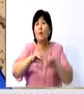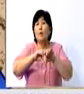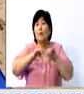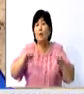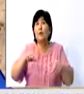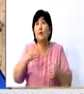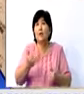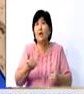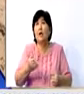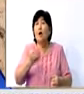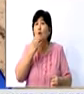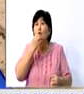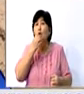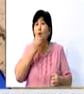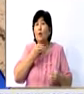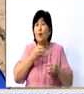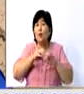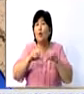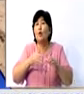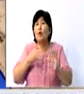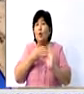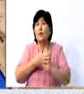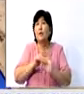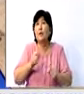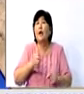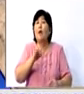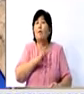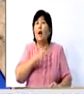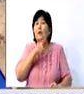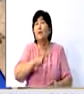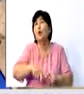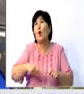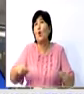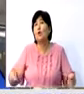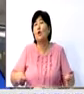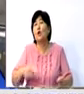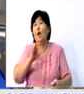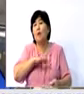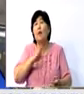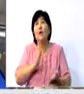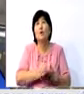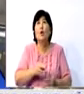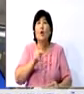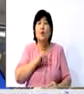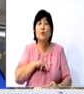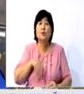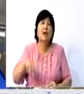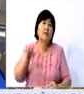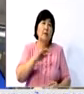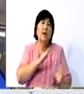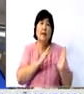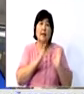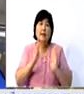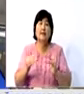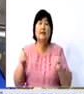көбігі жылу құбырларының шығынын азайтып, пайдалану мерзімін ұзартуға ықпалы зор. Жұмыстардың бәрі кестеге сәйкес